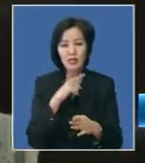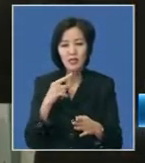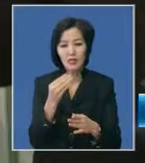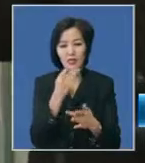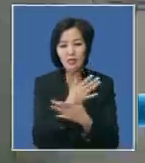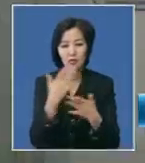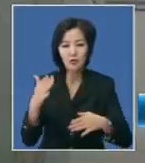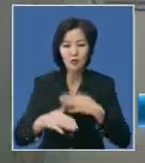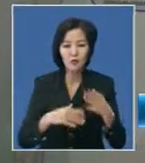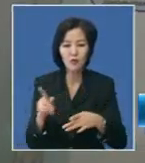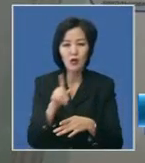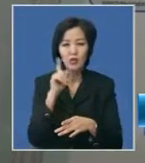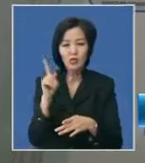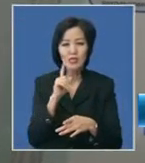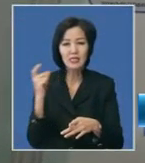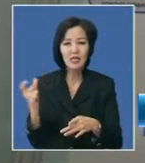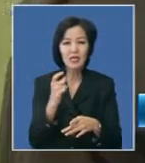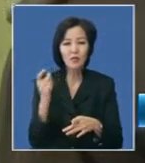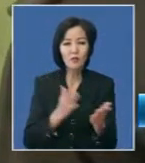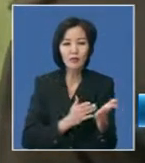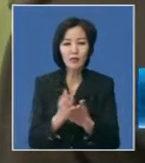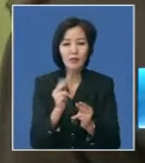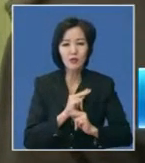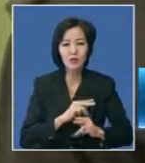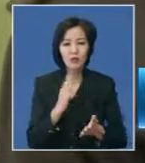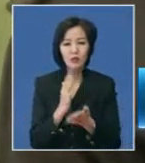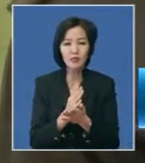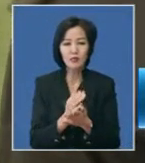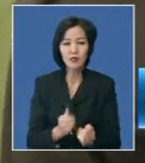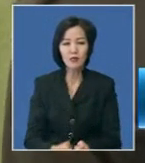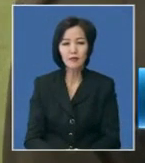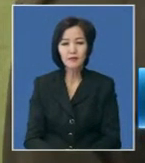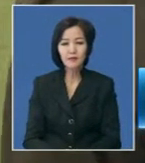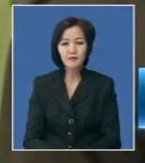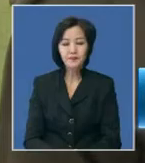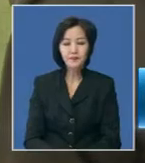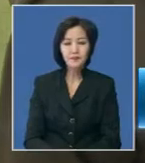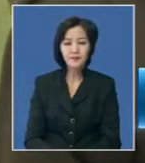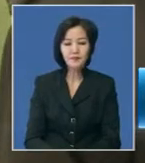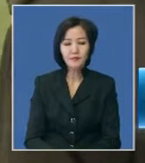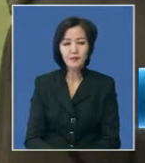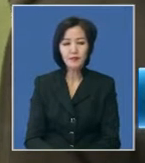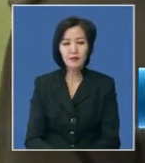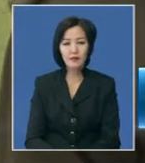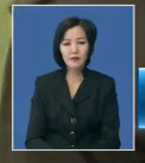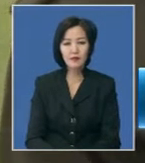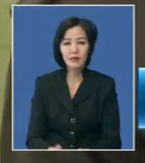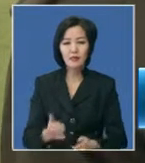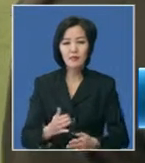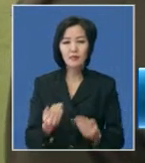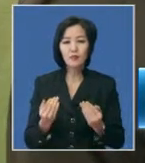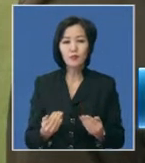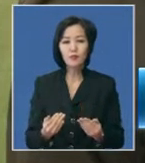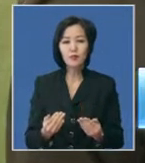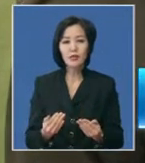сондай-ақ жасыл экономика бағытында жұмыс істеп отыр. Какие сети сделаны, на какие мы просим деньги? Біз бүгін осыған